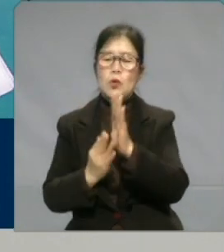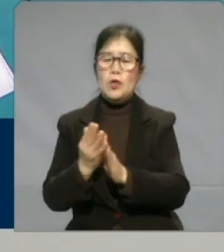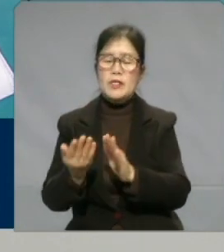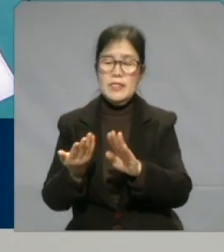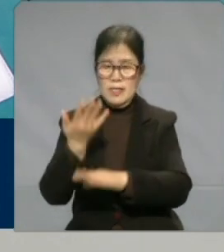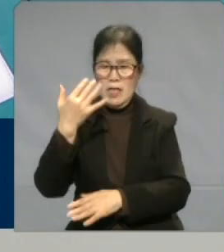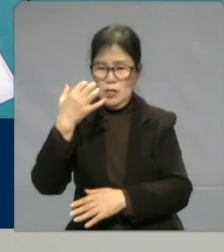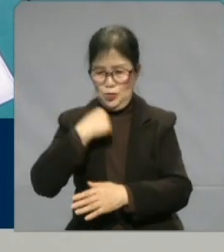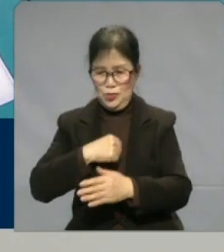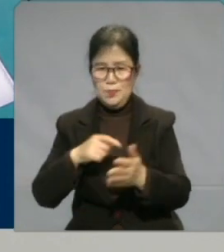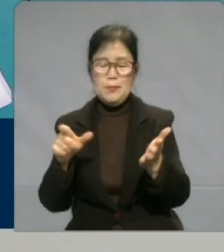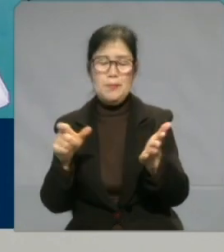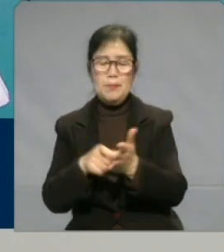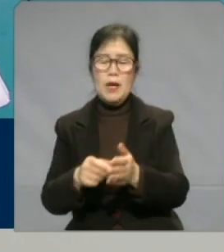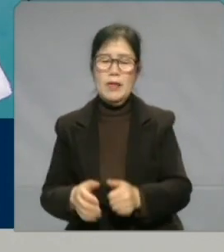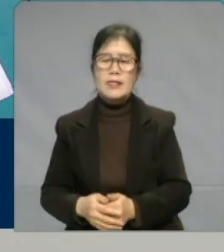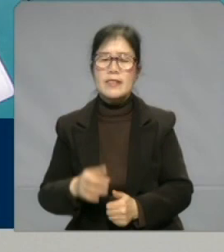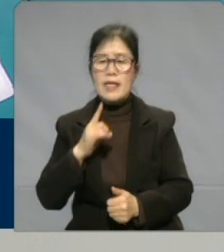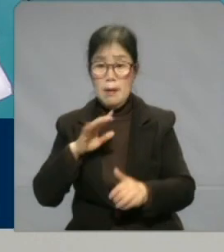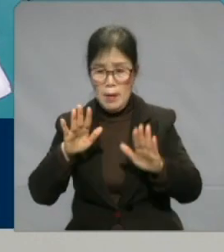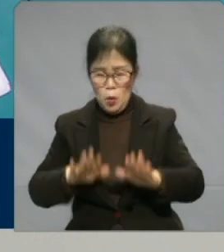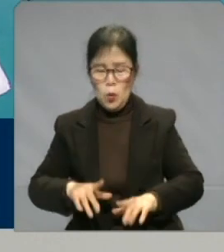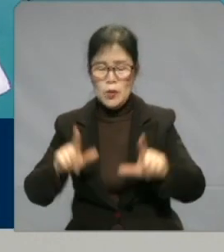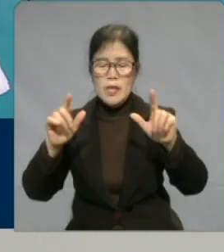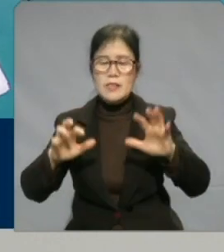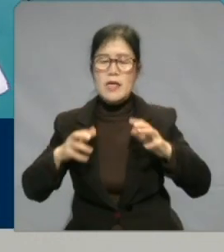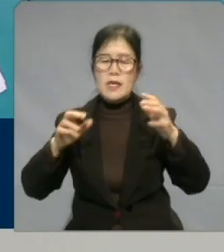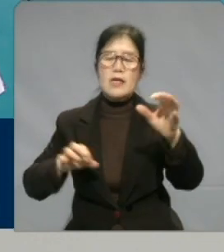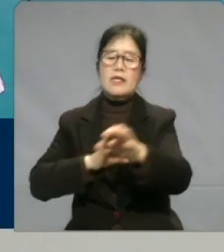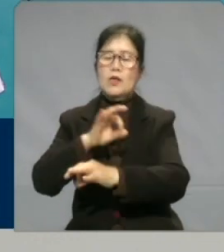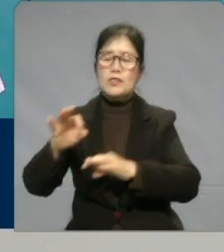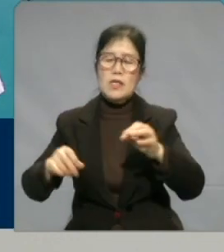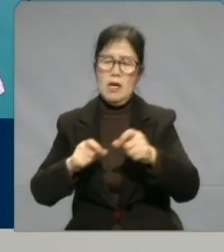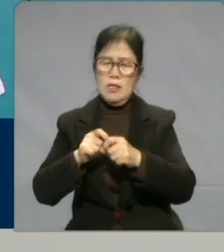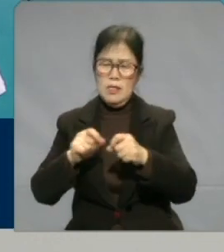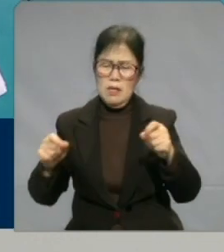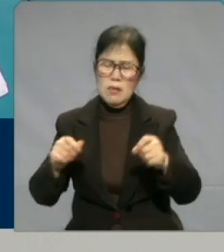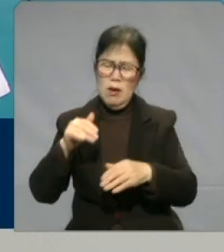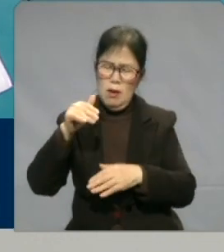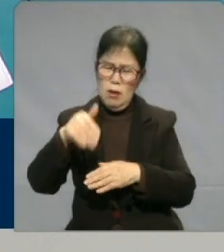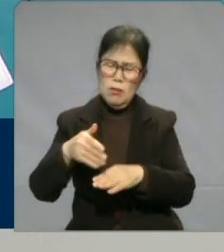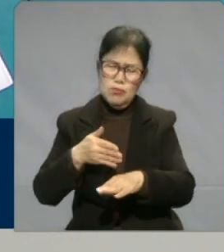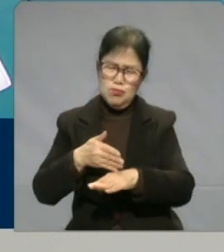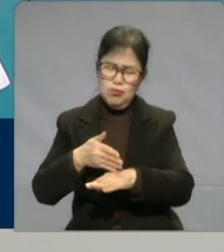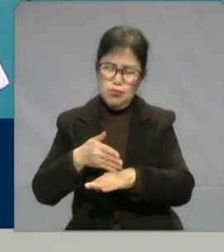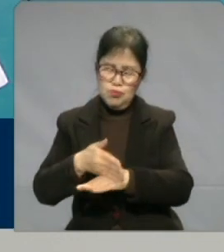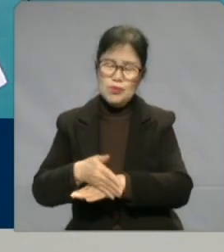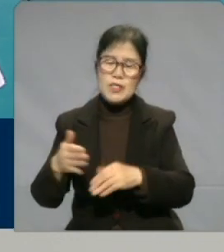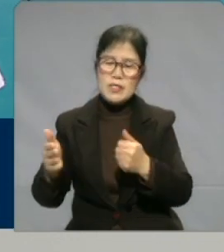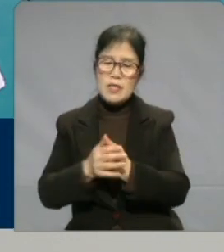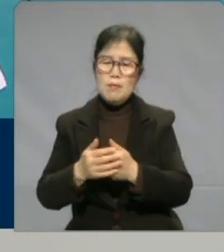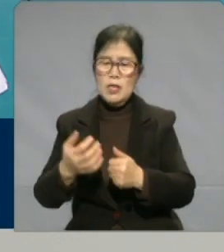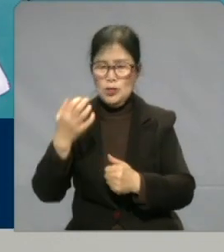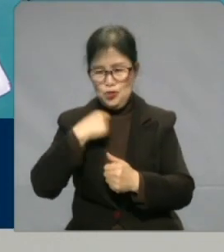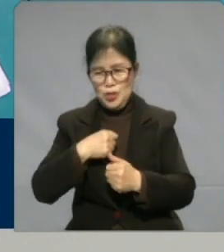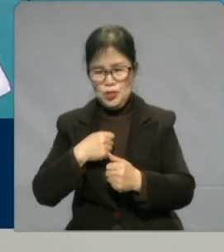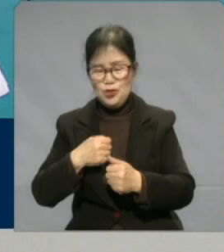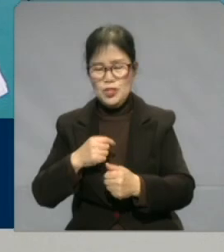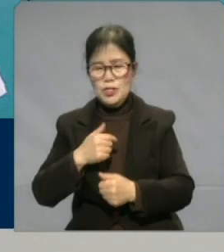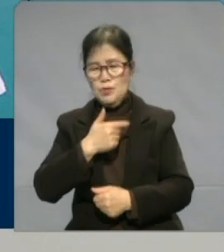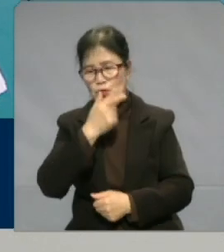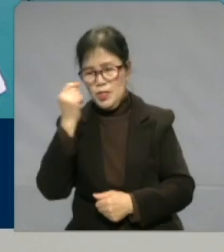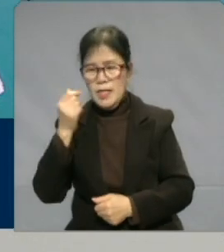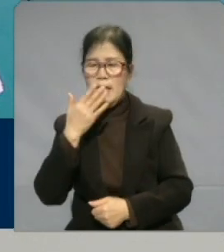것으로 나타났습니다 다만 올해는 세계 경제가 장기 저성장 기조를 나타낼 수 있어 수익률이 부진할